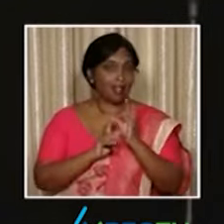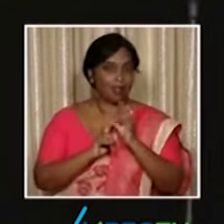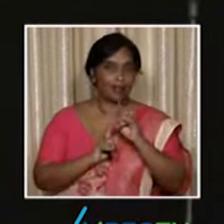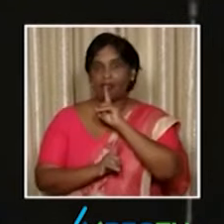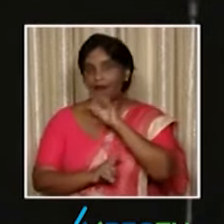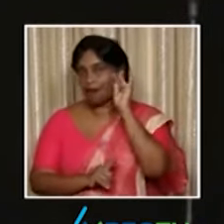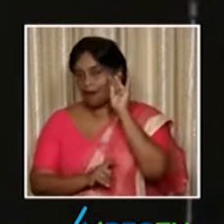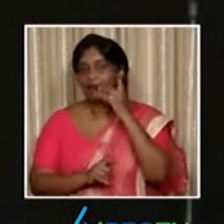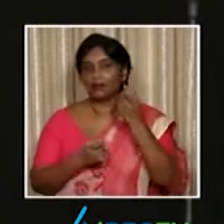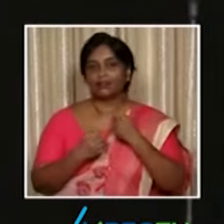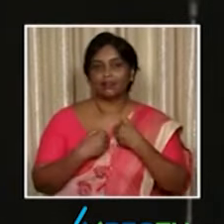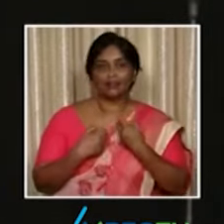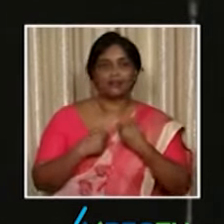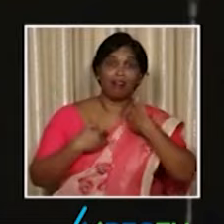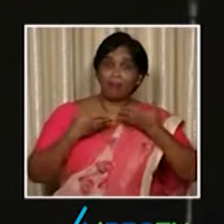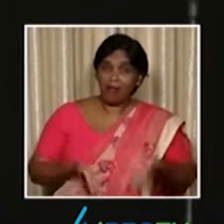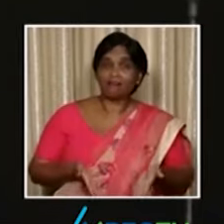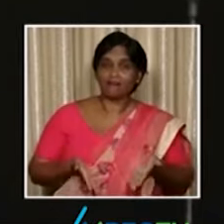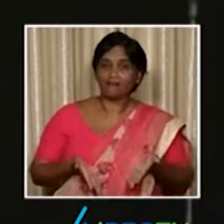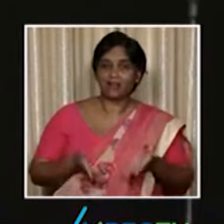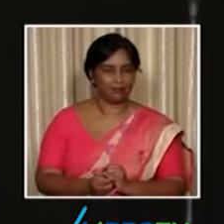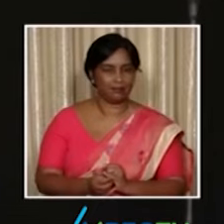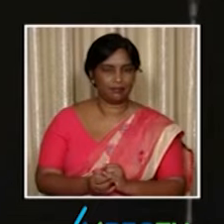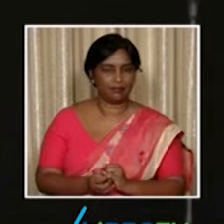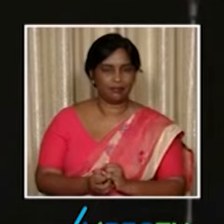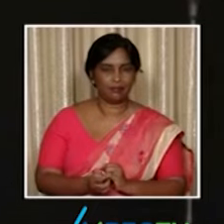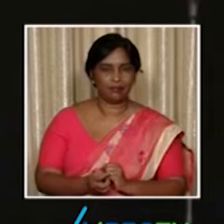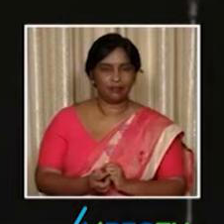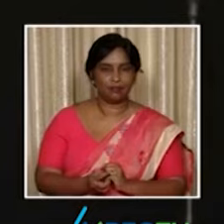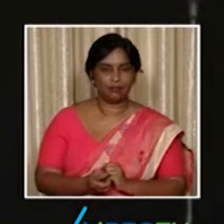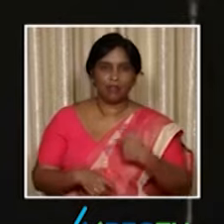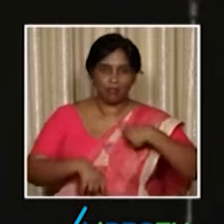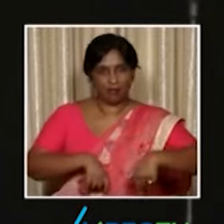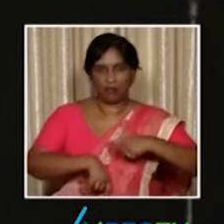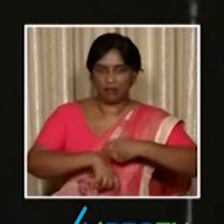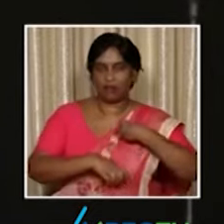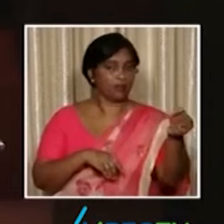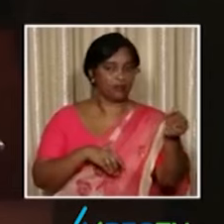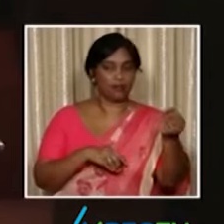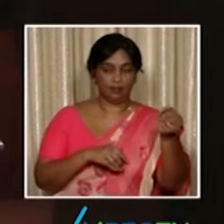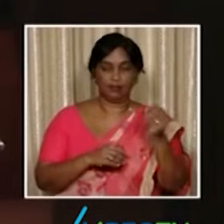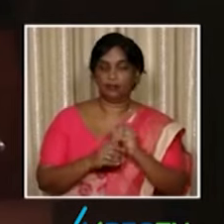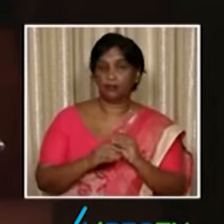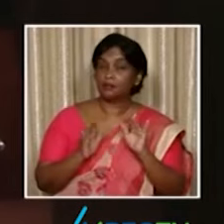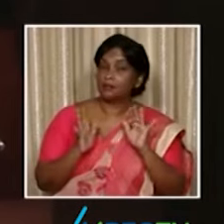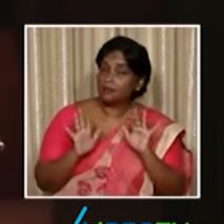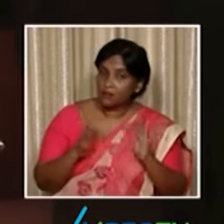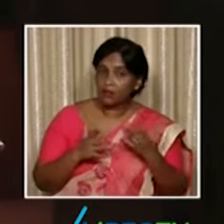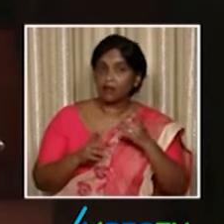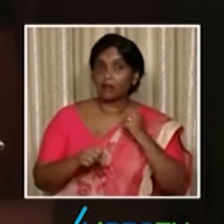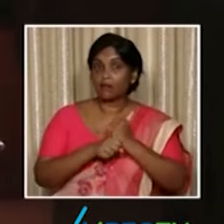තමයි කතාව දෙ. දැන් මං ඉන්නවනේ 2010 ඉඳලා මේ පාර්ලිමේන්තුවේ මේ දිනේ ඇතුළත අපි අවස්ථාවක් සකස් කරලා දෙන්න. බැරි වෙලාවත්